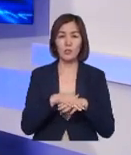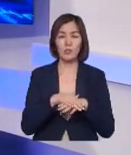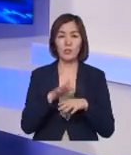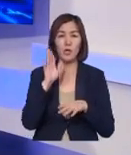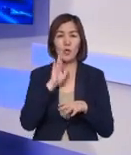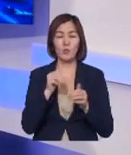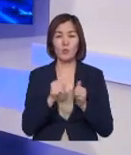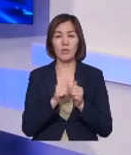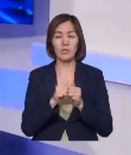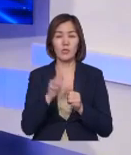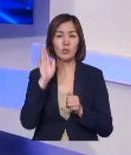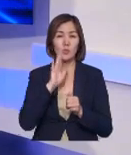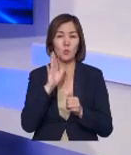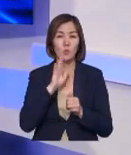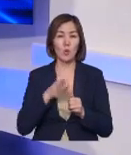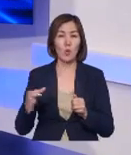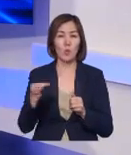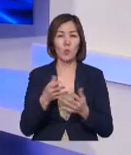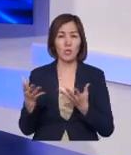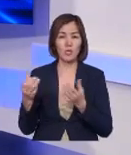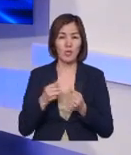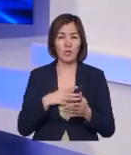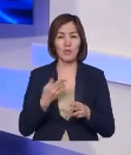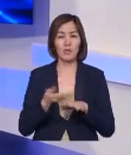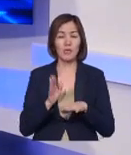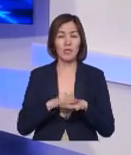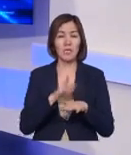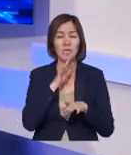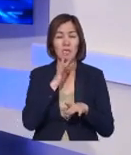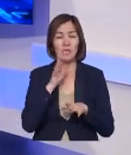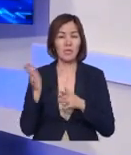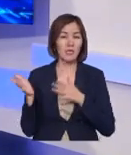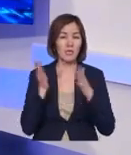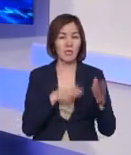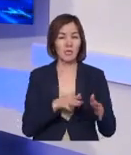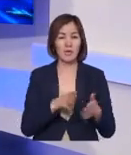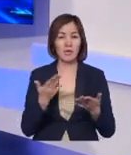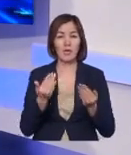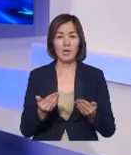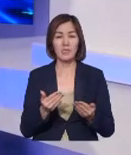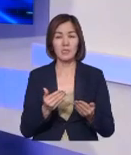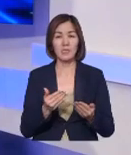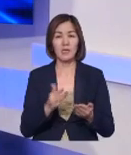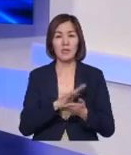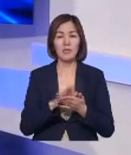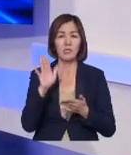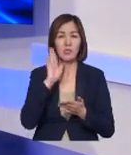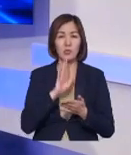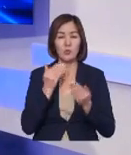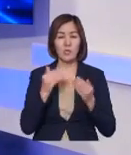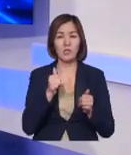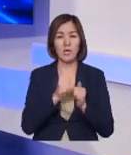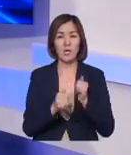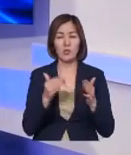ауыл маңындағы көлден тасып ішіп отырған еді. Енді бұл қиыншылықтар артта қалды. Себебі санитарлық талаптарға сай таза су енді әр